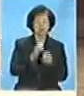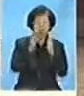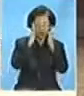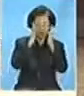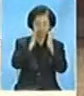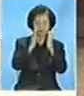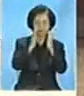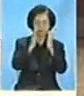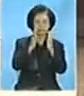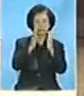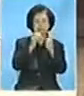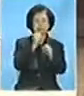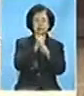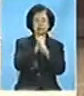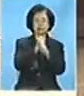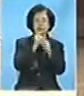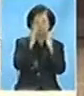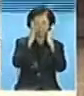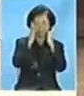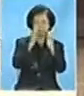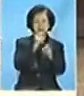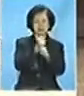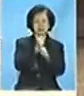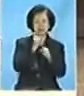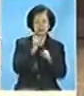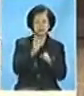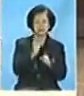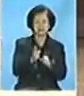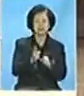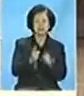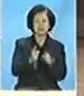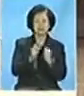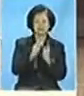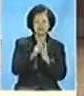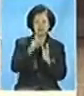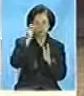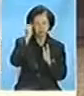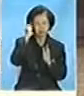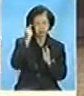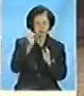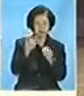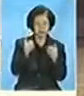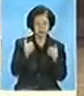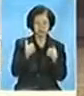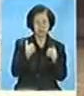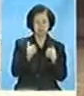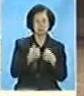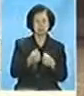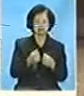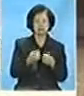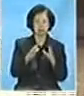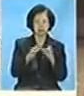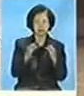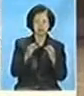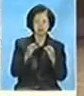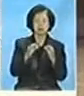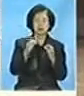จว่าผมมุ่งมั่นตั้งใจที่ทำงานเต็มที่เต็มความรู้ความสามารถที่มีอยู่นะครับทั้งเรื่องความ